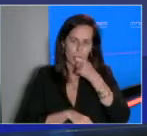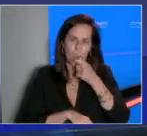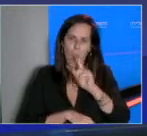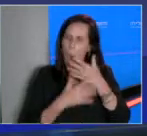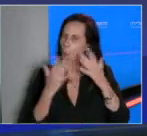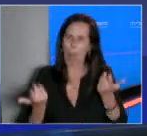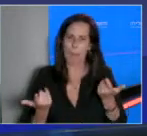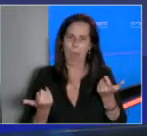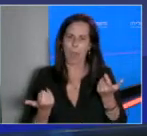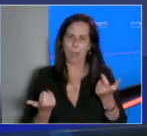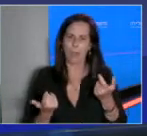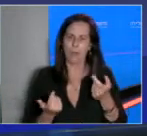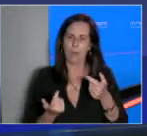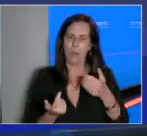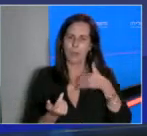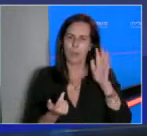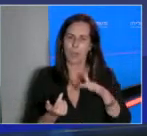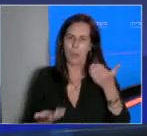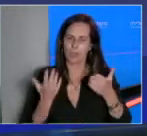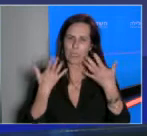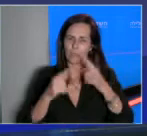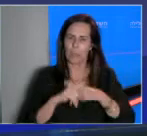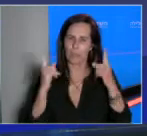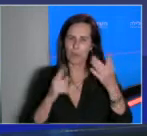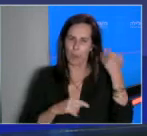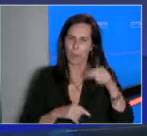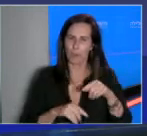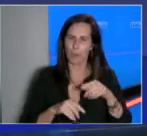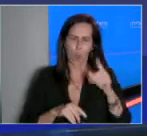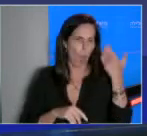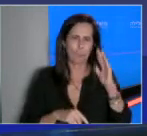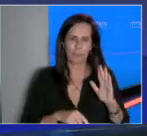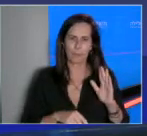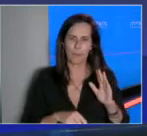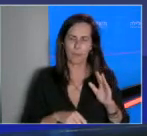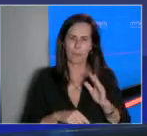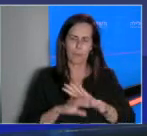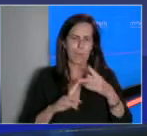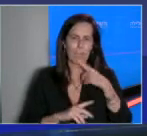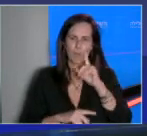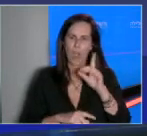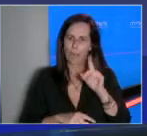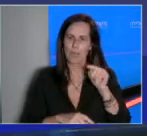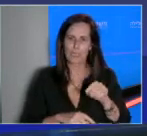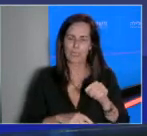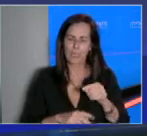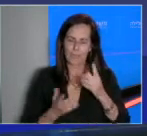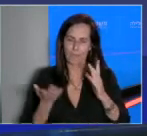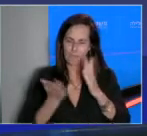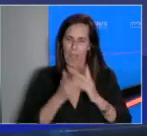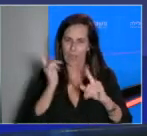לא ברור לי למה, נכון. כאילו, אבל את יודעת, אני גם משווה את זה לסיפורים אחרים שהיו פה, ממש לא מזמן, בלי לנקוב בשמות, אבל זה היה